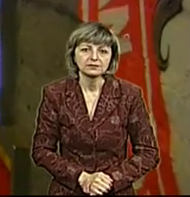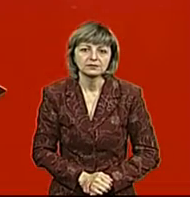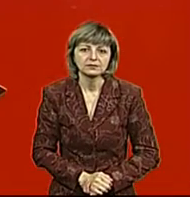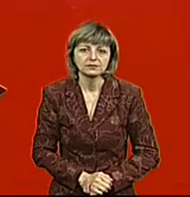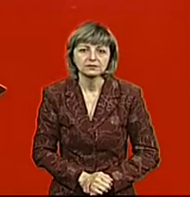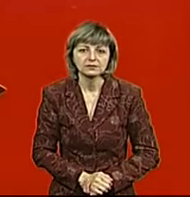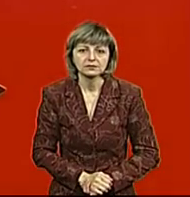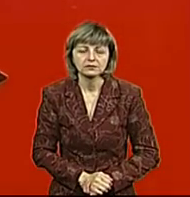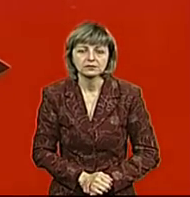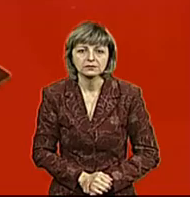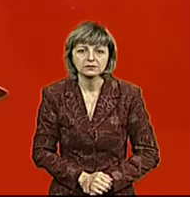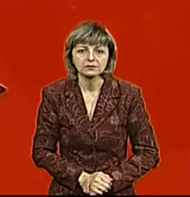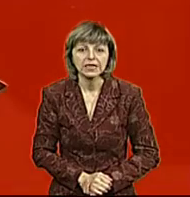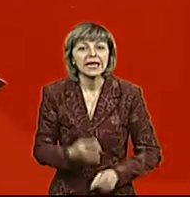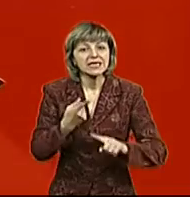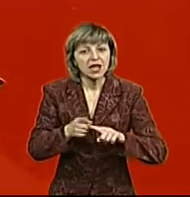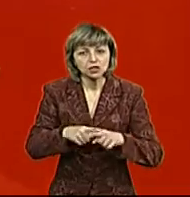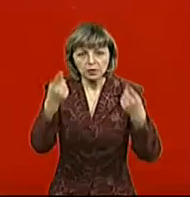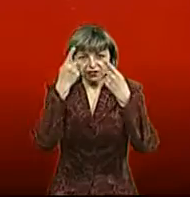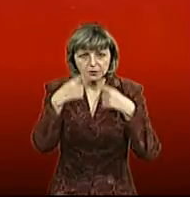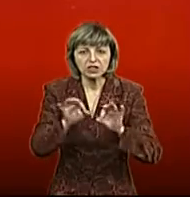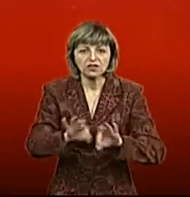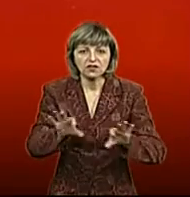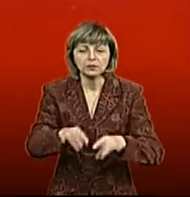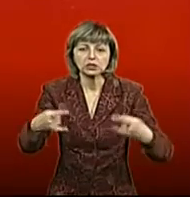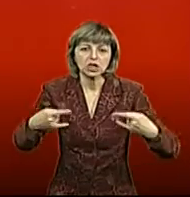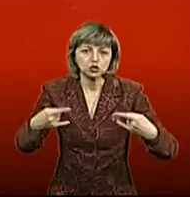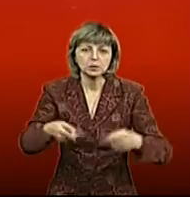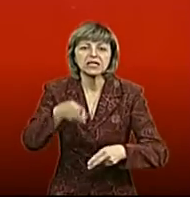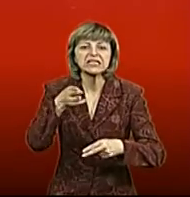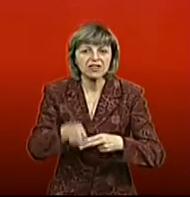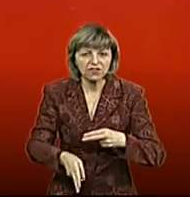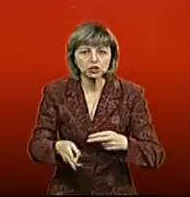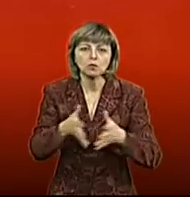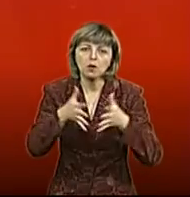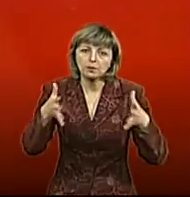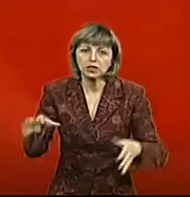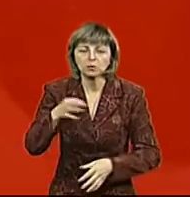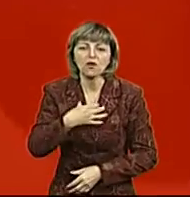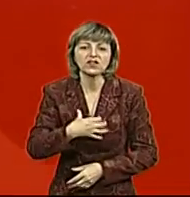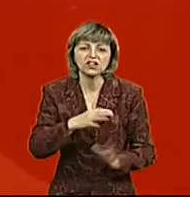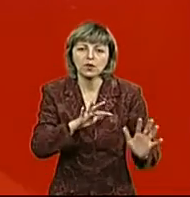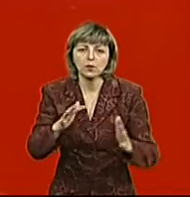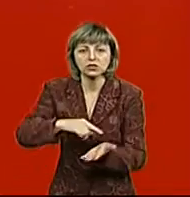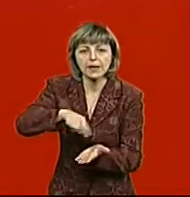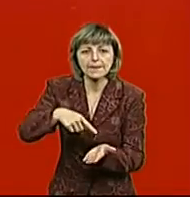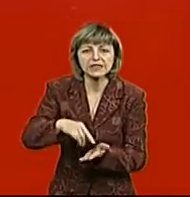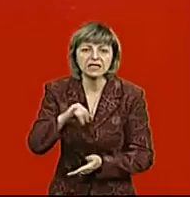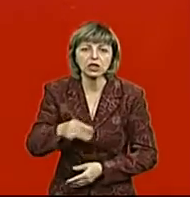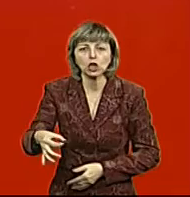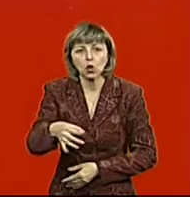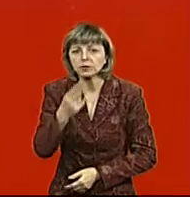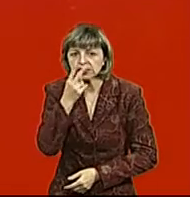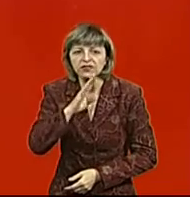Луцьк. На цьому інформаційний випуск на Суспільному завершуємо. Більше про важливі події міста та області